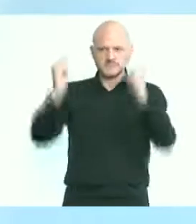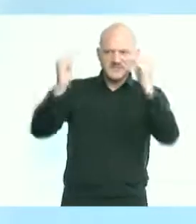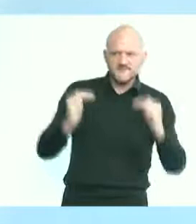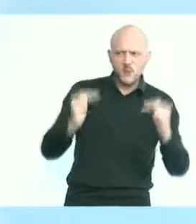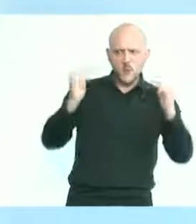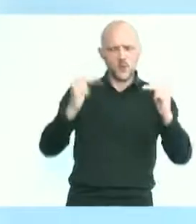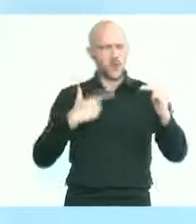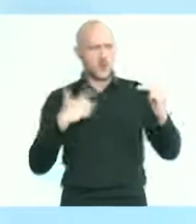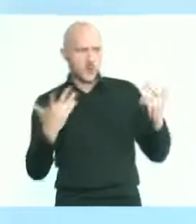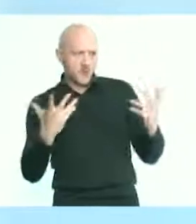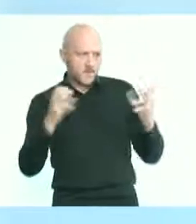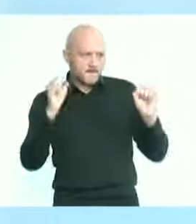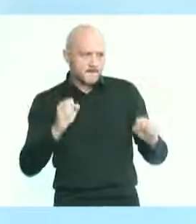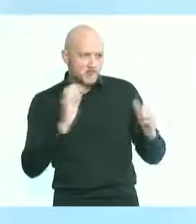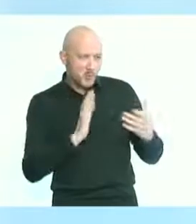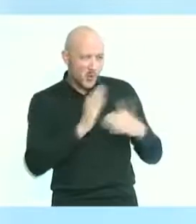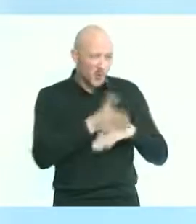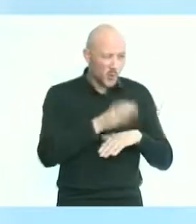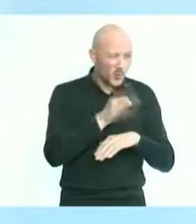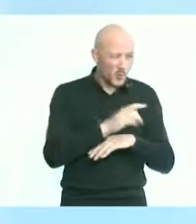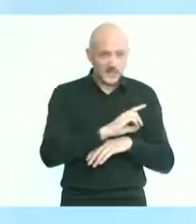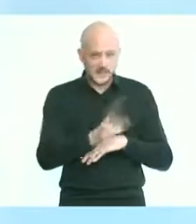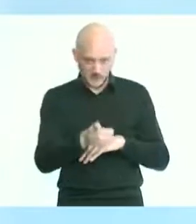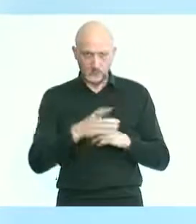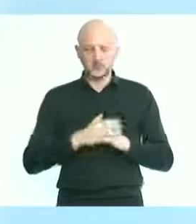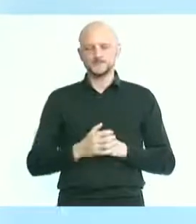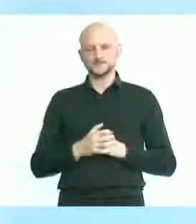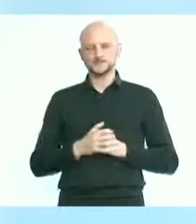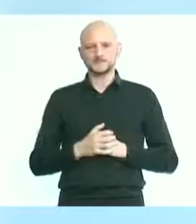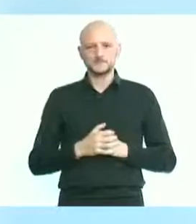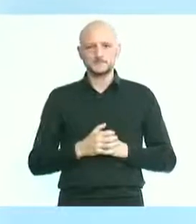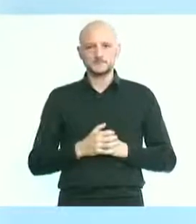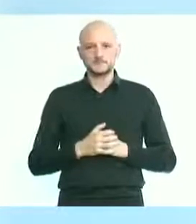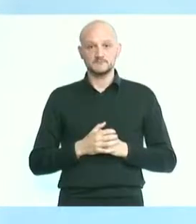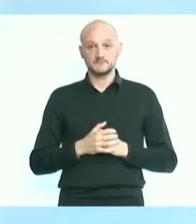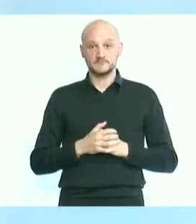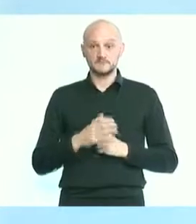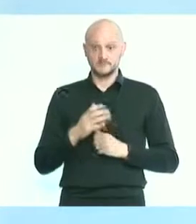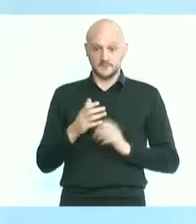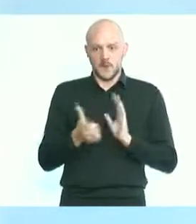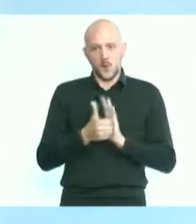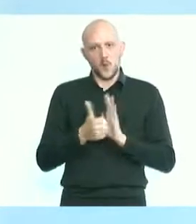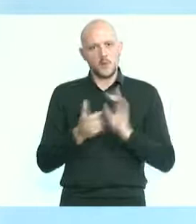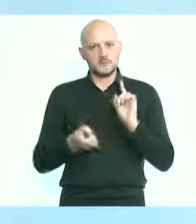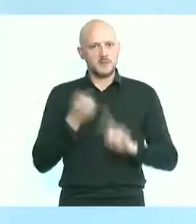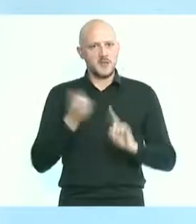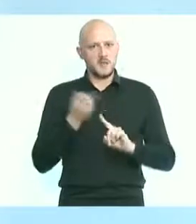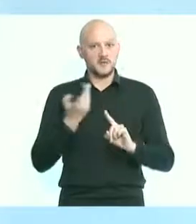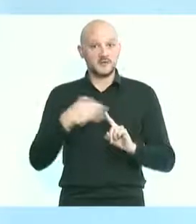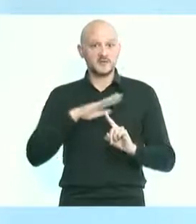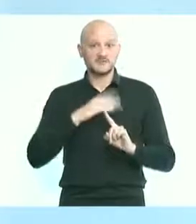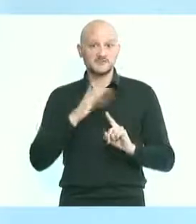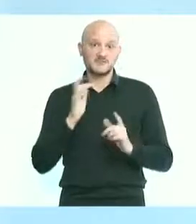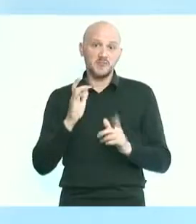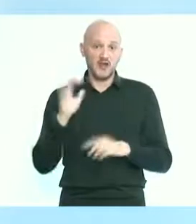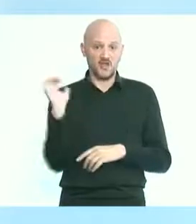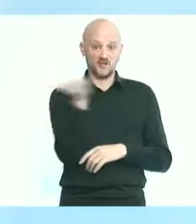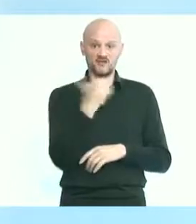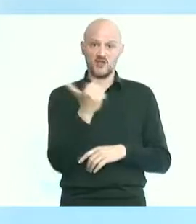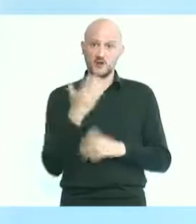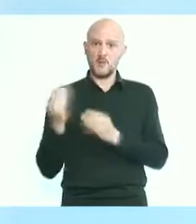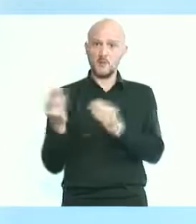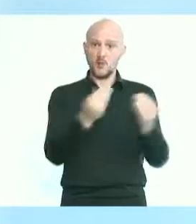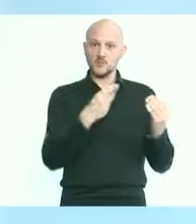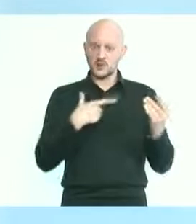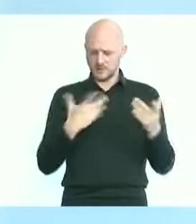d'agir en toute connaissance de cause. Il sera d'autant plus utile qu'il sera peu à peu renseigné par un plus grand nombre d'utilisateurs, non seulement